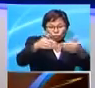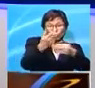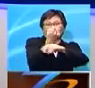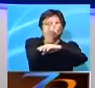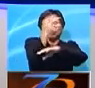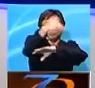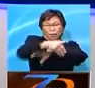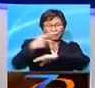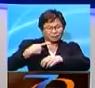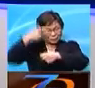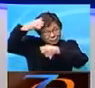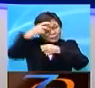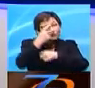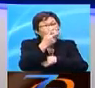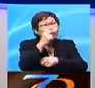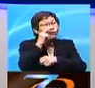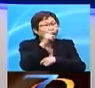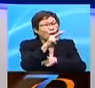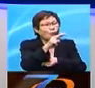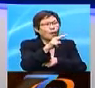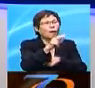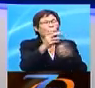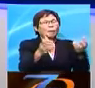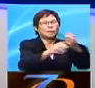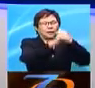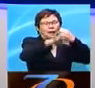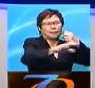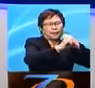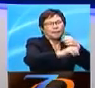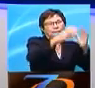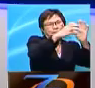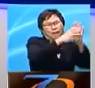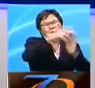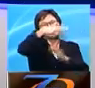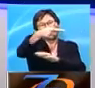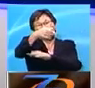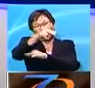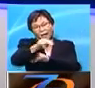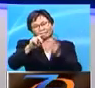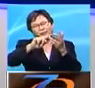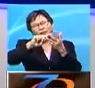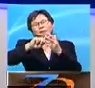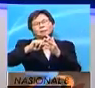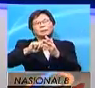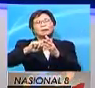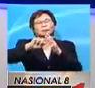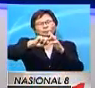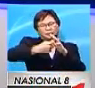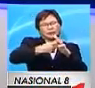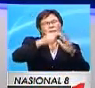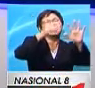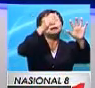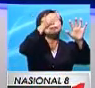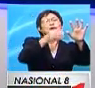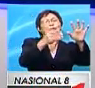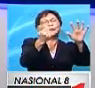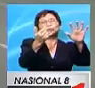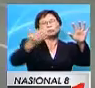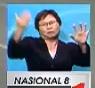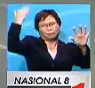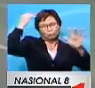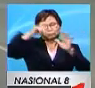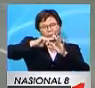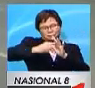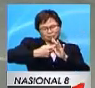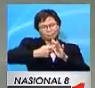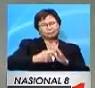kita imbas perjalanan kempen calon BN pas dan p yang bermula 5 Jun lalu